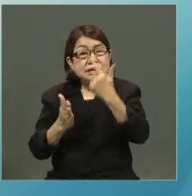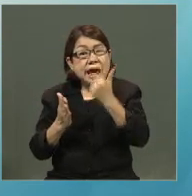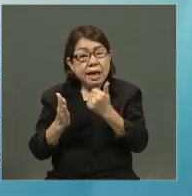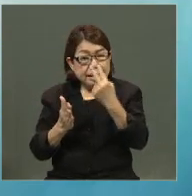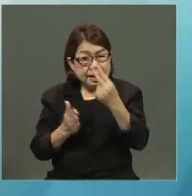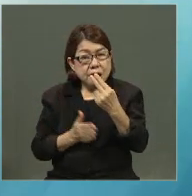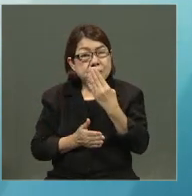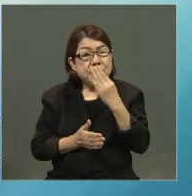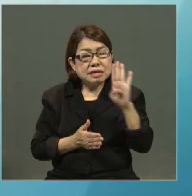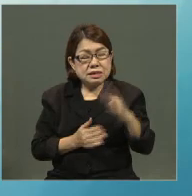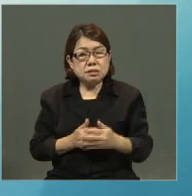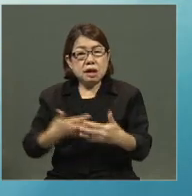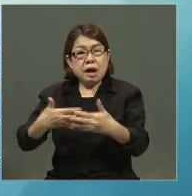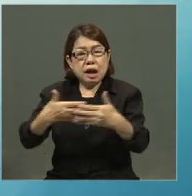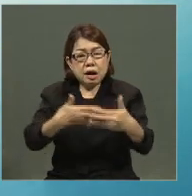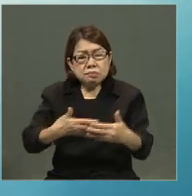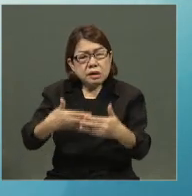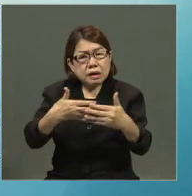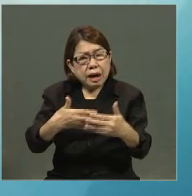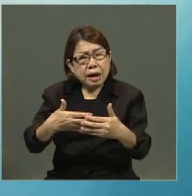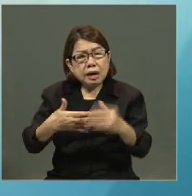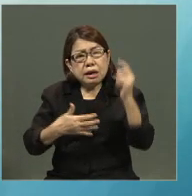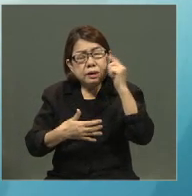โตโยขึ้นนะครับเส้นถ้าเป็นเส้นกราฟก็ยังเป็นทแยงขึ้นอยู่สีแดงเนี่ยนะครับส่วน3เอ็ดการ์ดูเหมือนจะแนวโน้มก็จะจะทรงส่งตัวออกมาทางรถลงอินเดียก็ยังทรงทรงตัวนะครับรัสเซียเริ่มนิ่งๆแล้วนะครับนี่คือทางประเทศที่อยู่อันดับต้นๆ